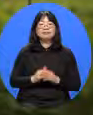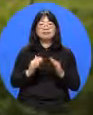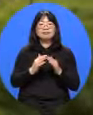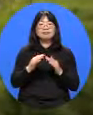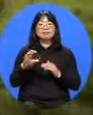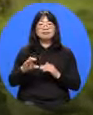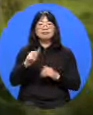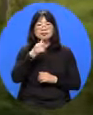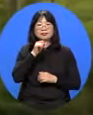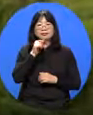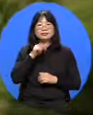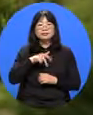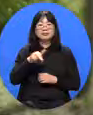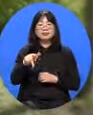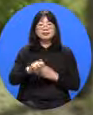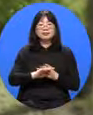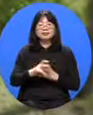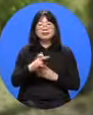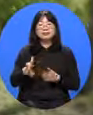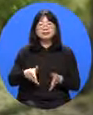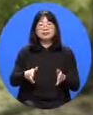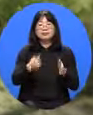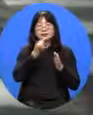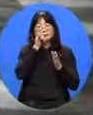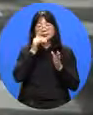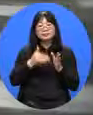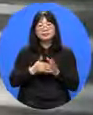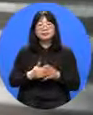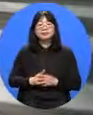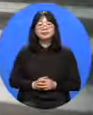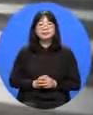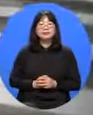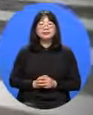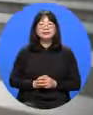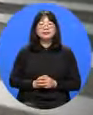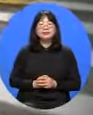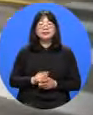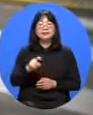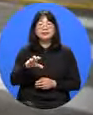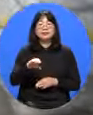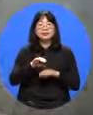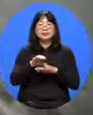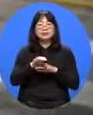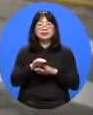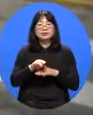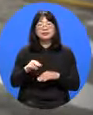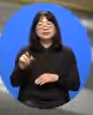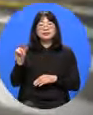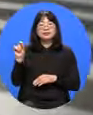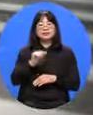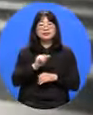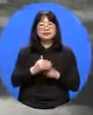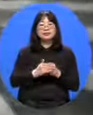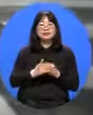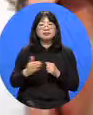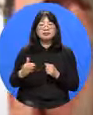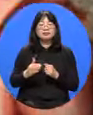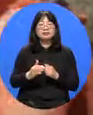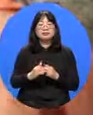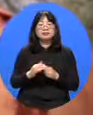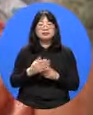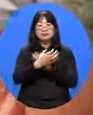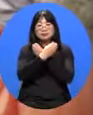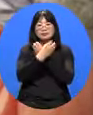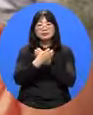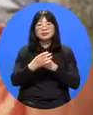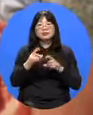집에서 5분쯤 걸어 나오면 큰 도로가 있어요. 여기 차들은 더 쌩쌩 달려요.